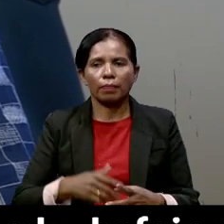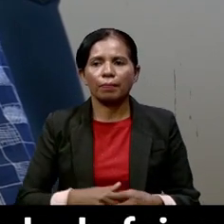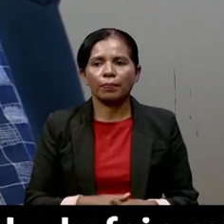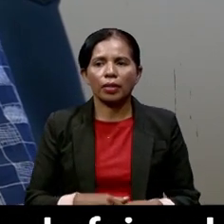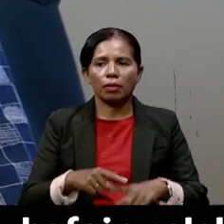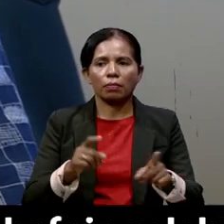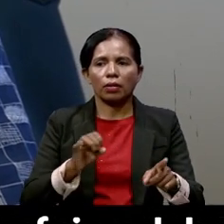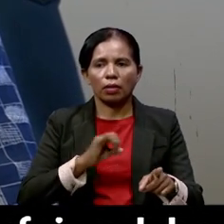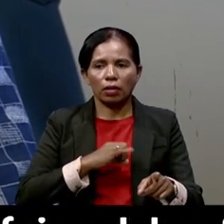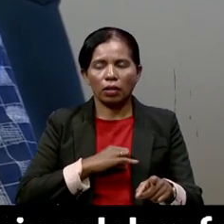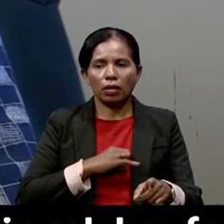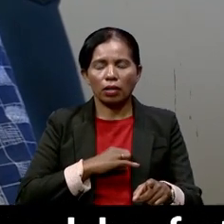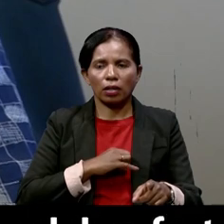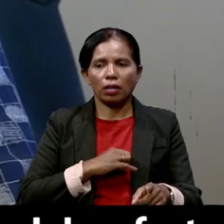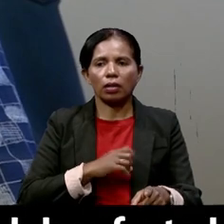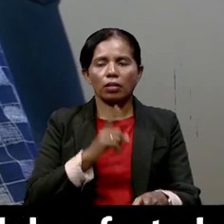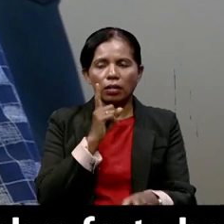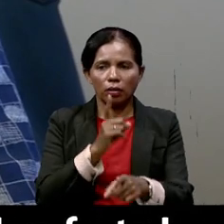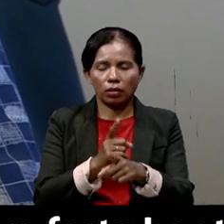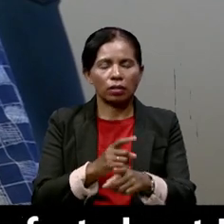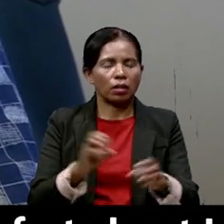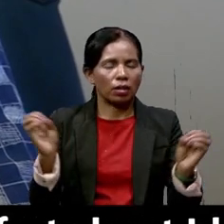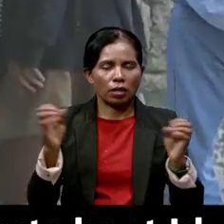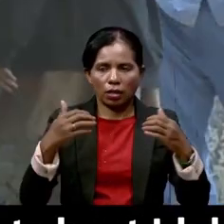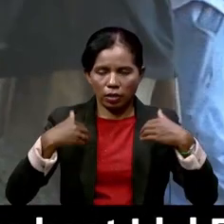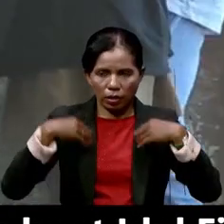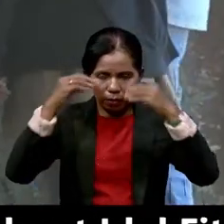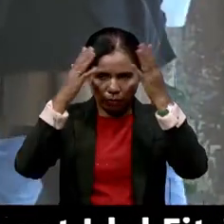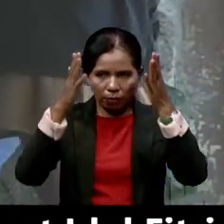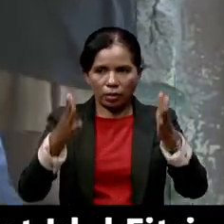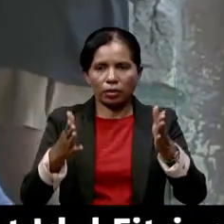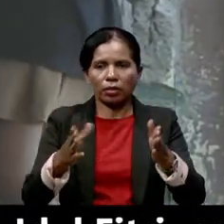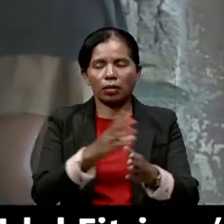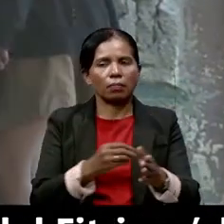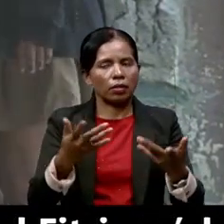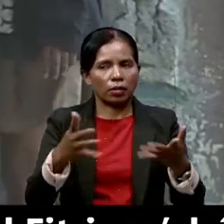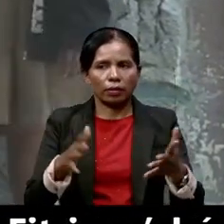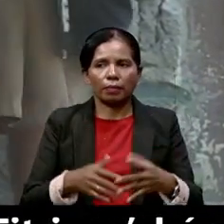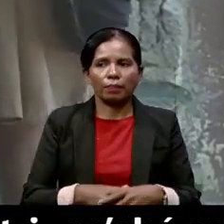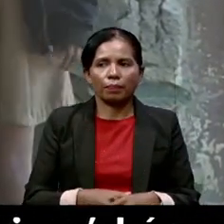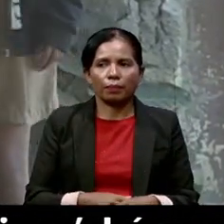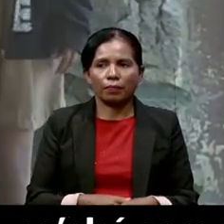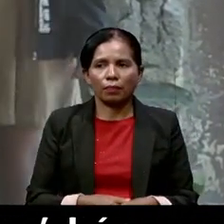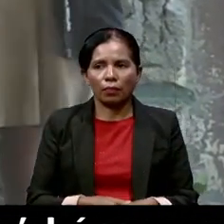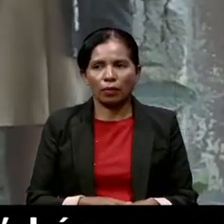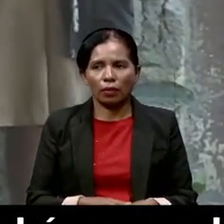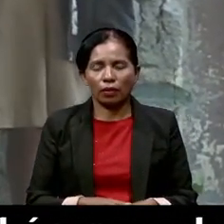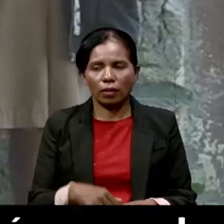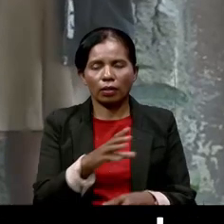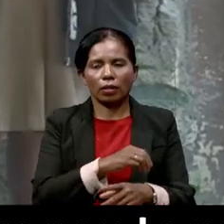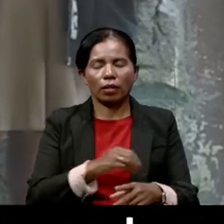Tapi aku confirm maka tak ne lost duni, lay ya memang profesor ba exacta ihan ba lay duni. Lay kelas paralel